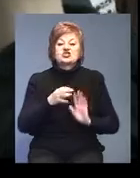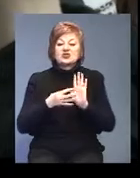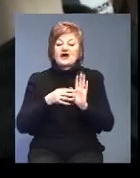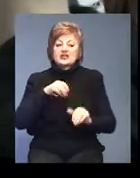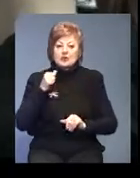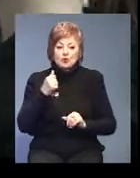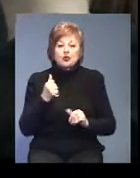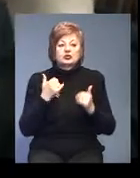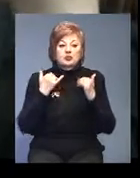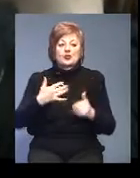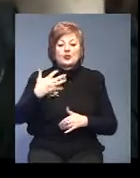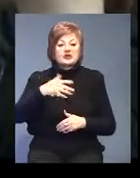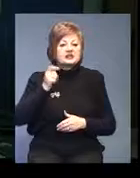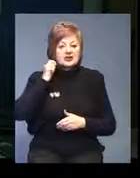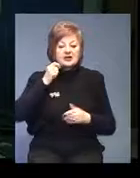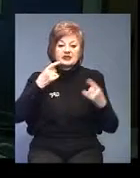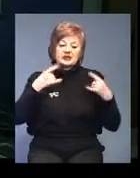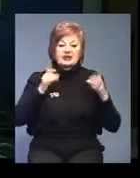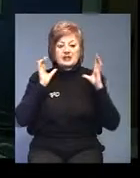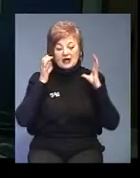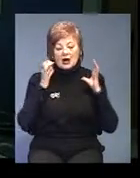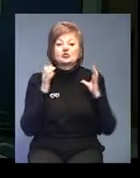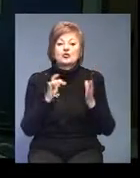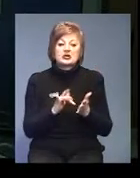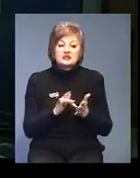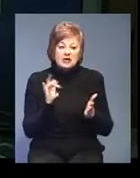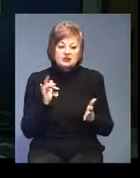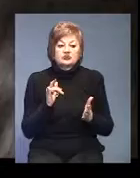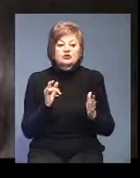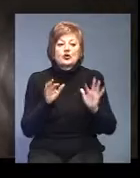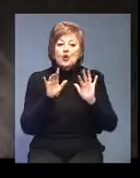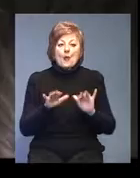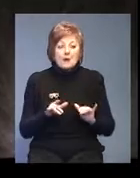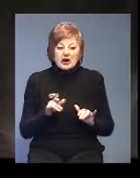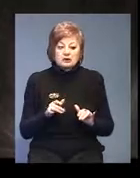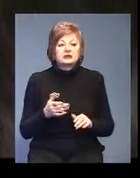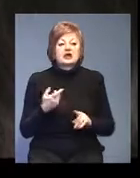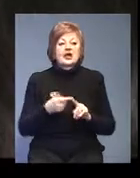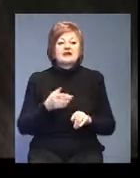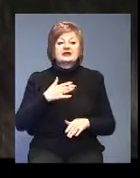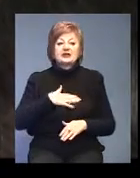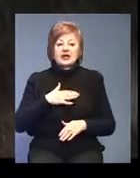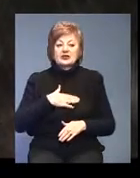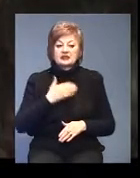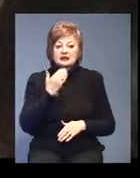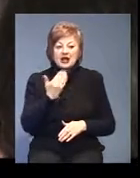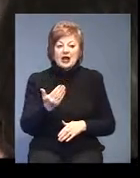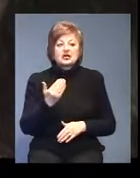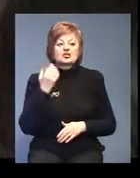нагоди 50-річчя місцевого телерадіоцентру, музеєм та центральною апаратною. Це наша